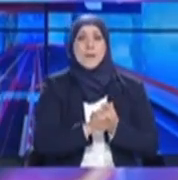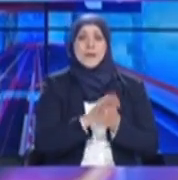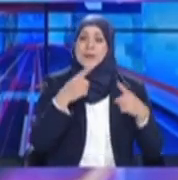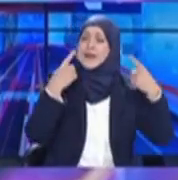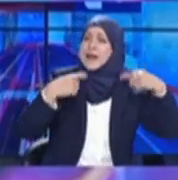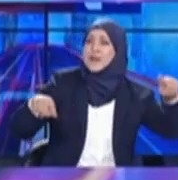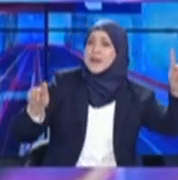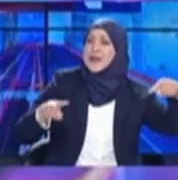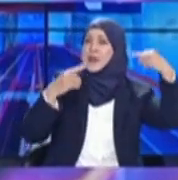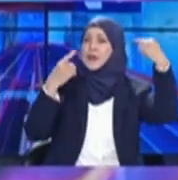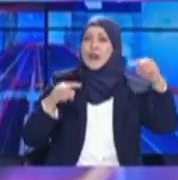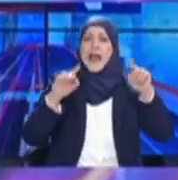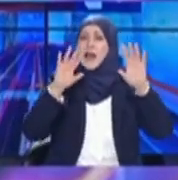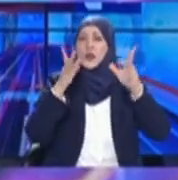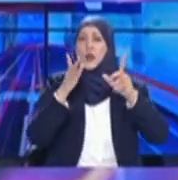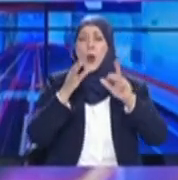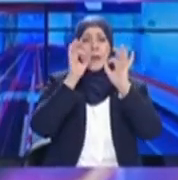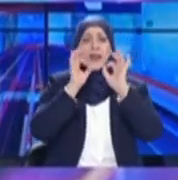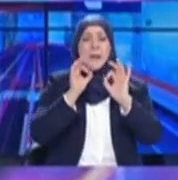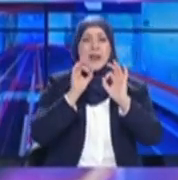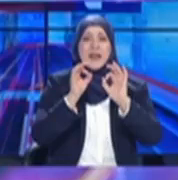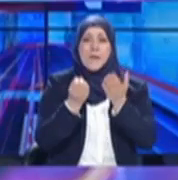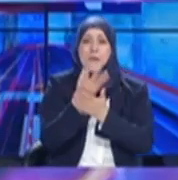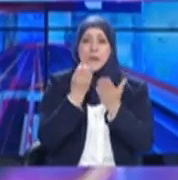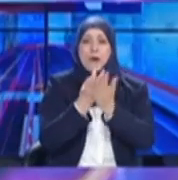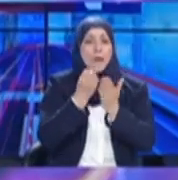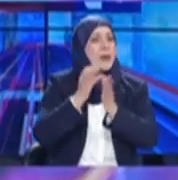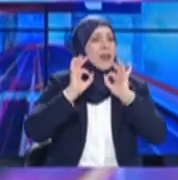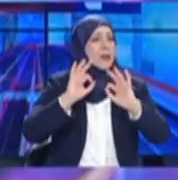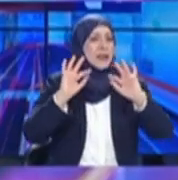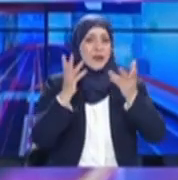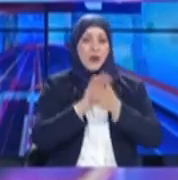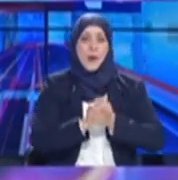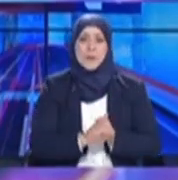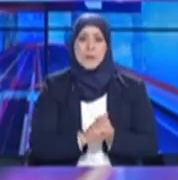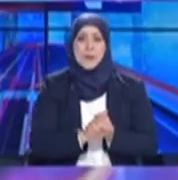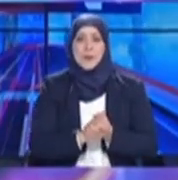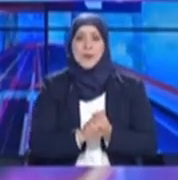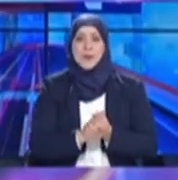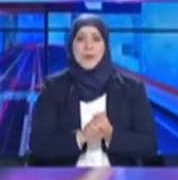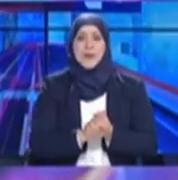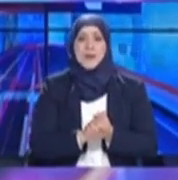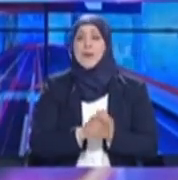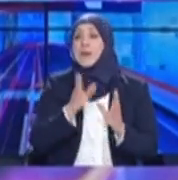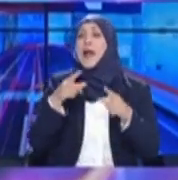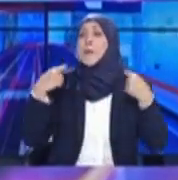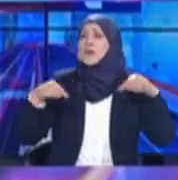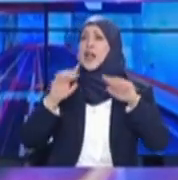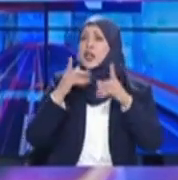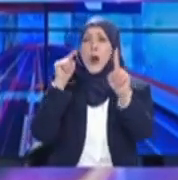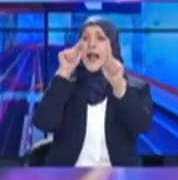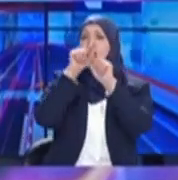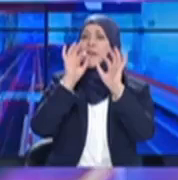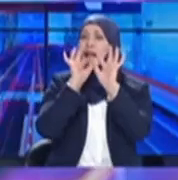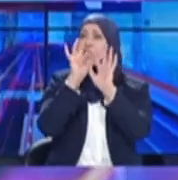ما الذي تخاطبه فينا نحكي على المقاومه شلون النجم اه معناها ما الذي تخاطبه الموسيقى فينا حتى يكونوا موجودين